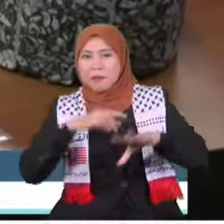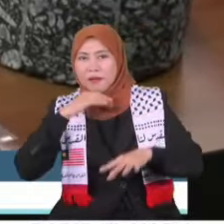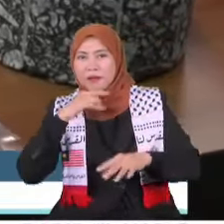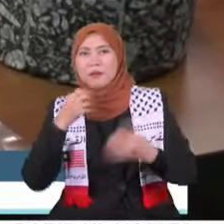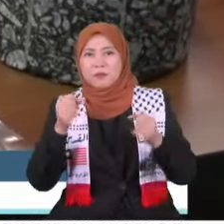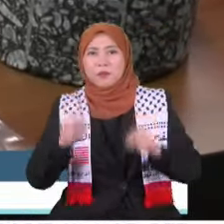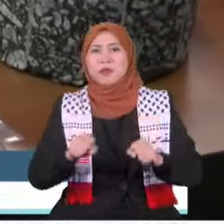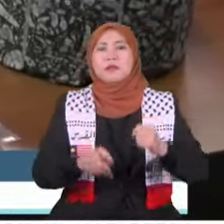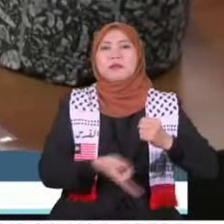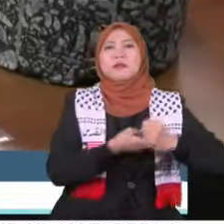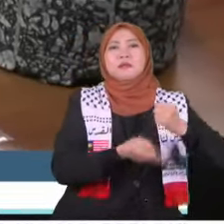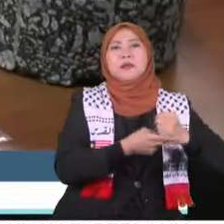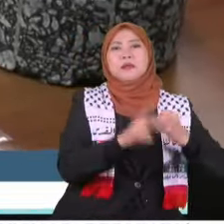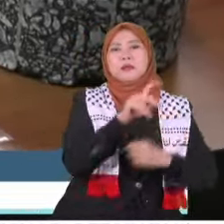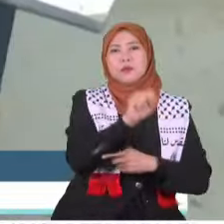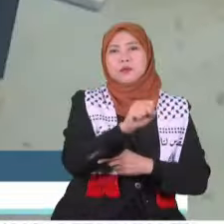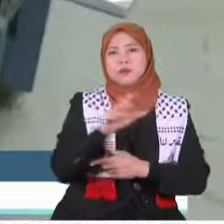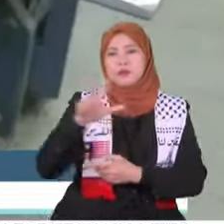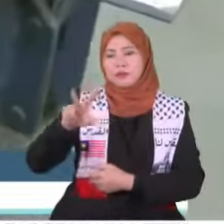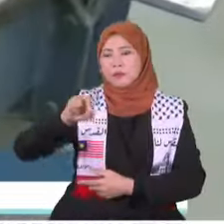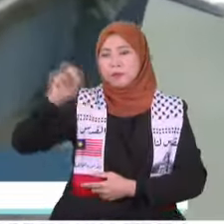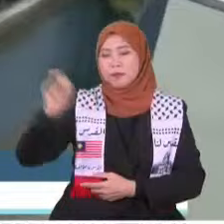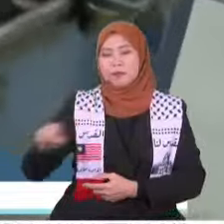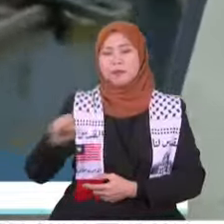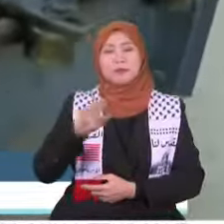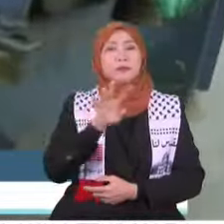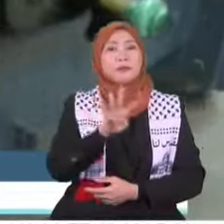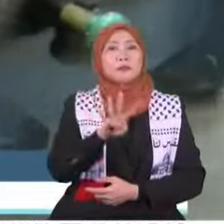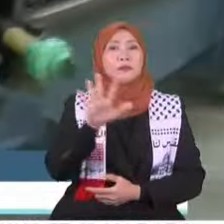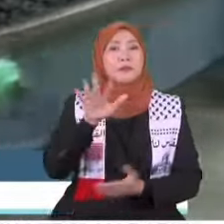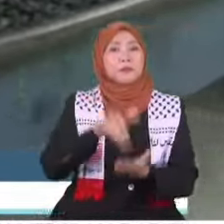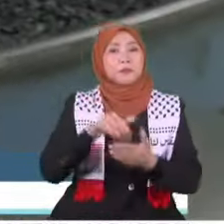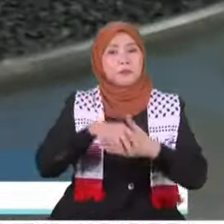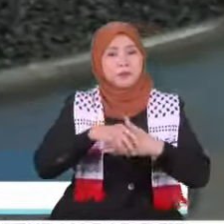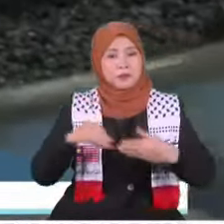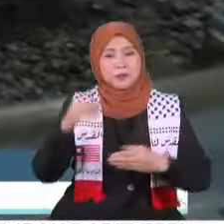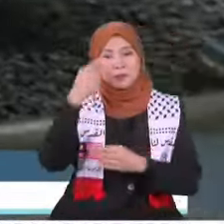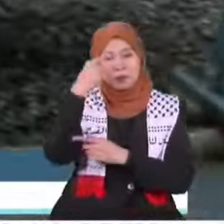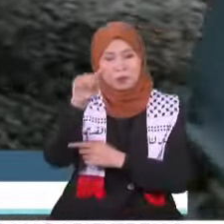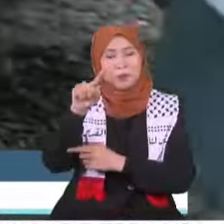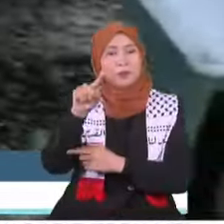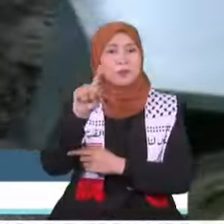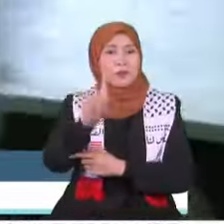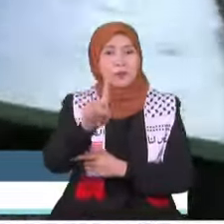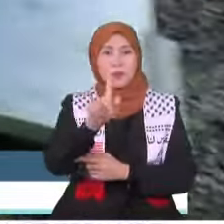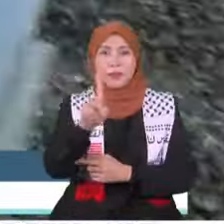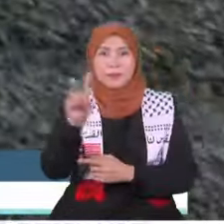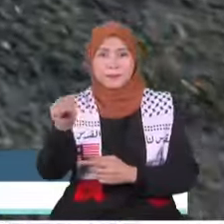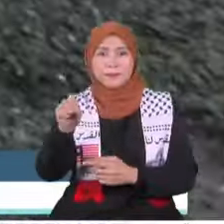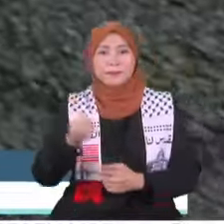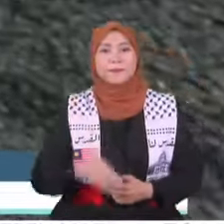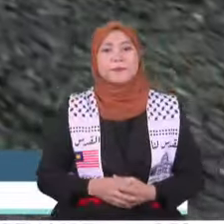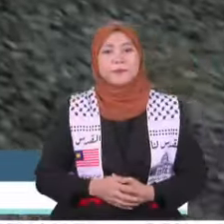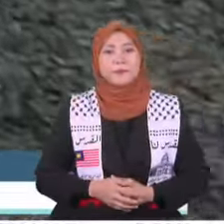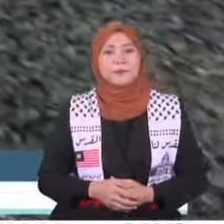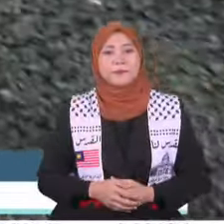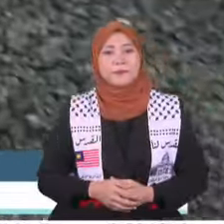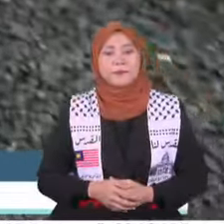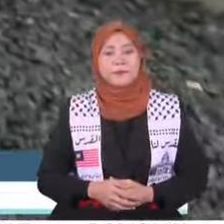jalan raya sebanyak 30% iaitu RM45,000 untuk sepanjang 1 kilometer.